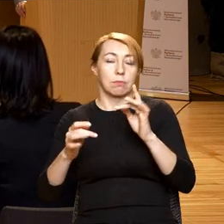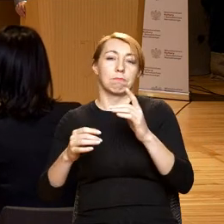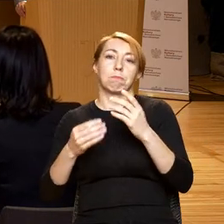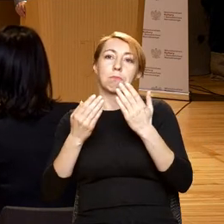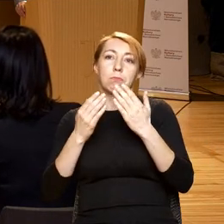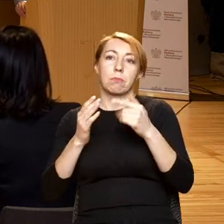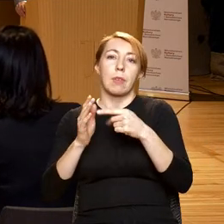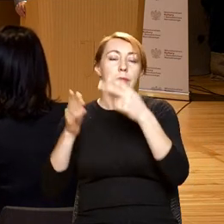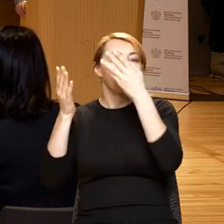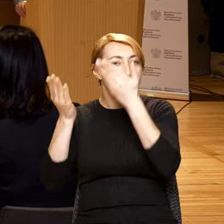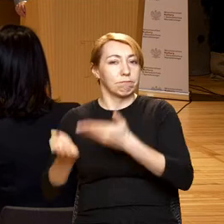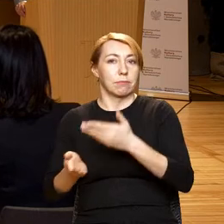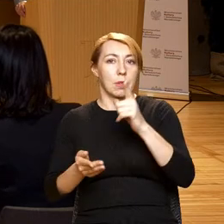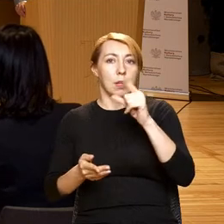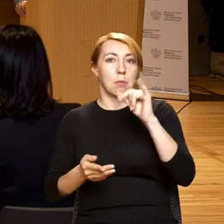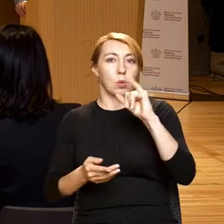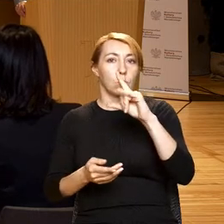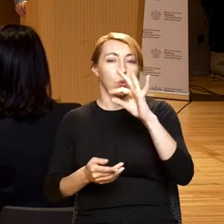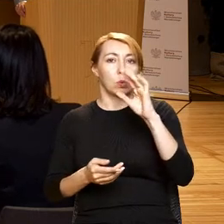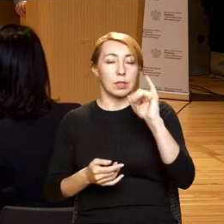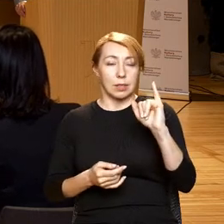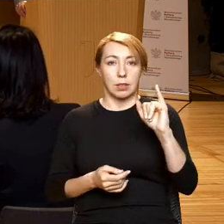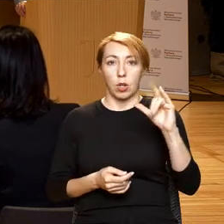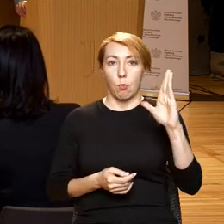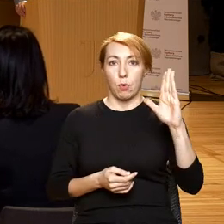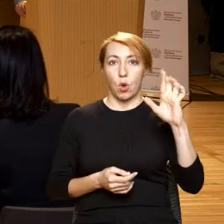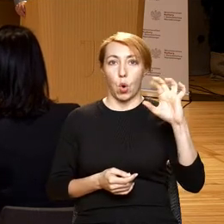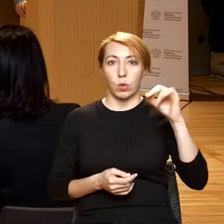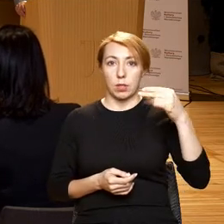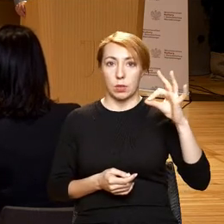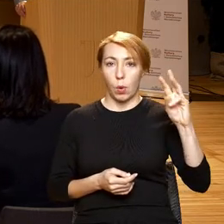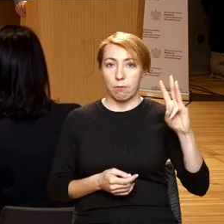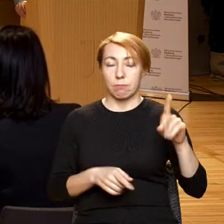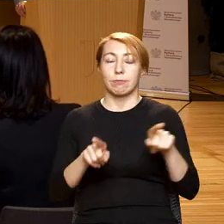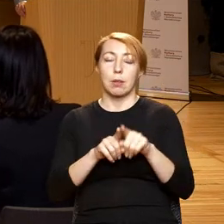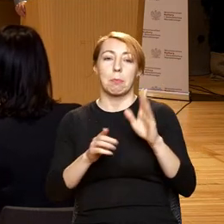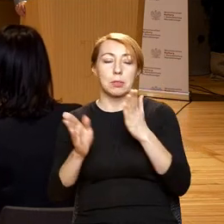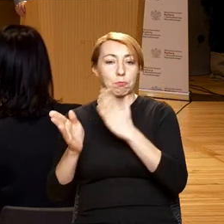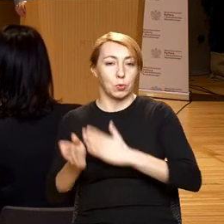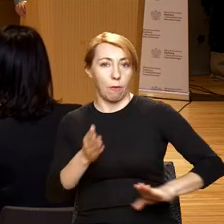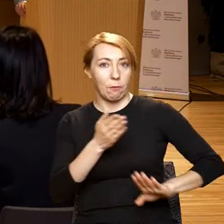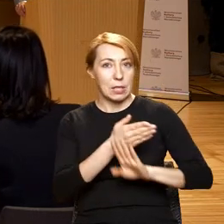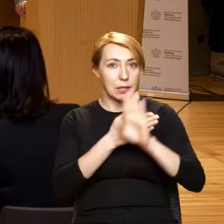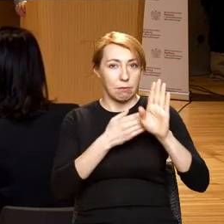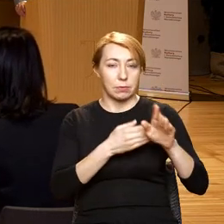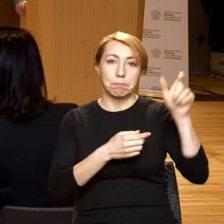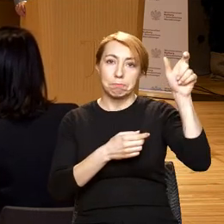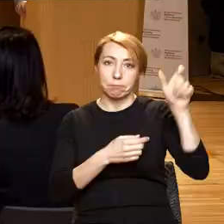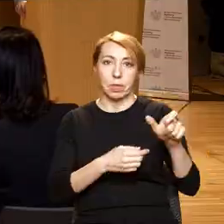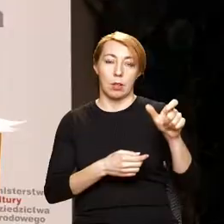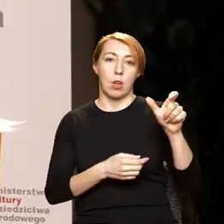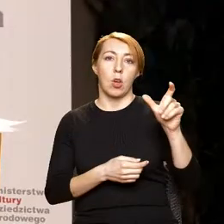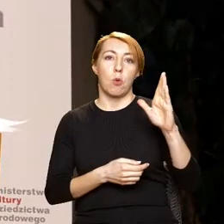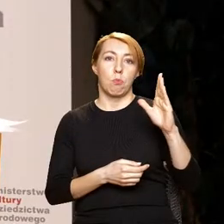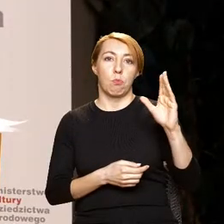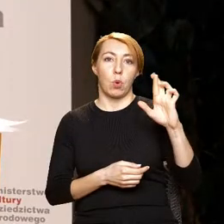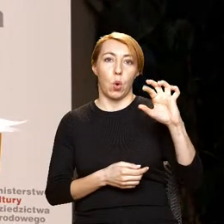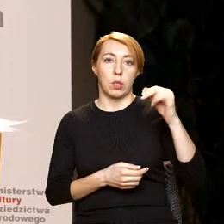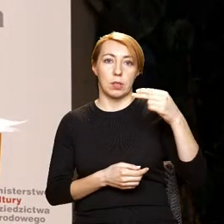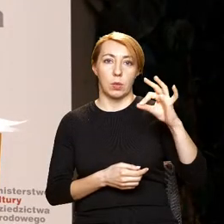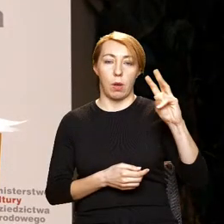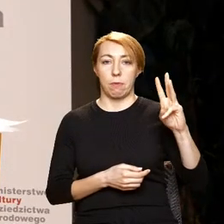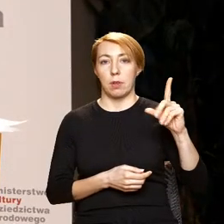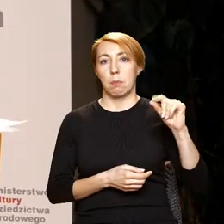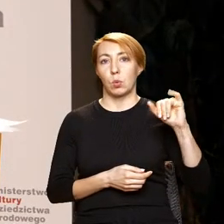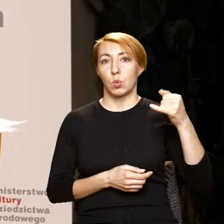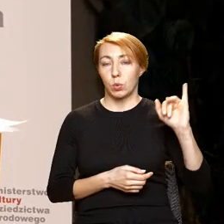Piłsudskiemu i w przygotowaniu również jest wystawa poświęcona Bronisławowi Piłsudskiemu.